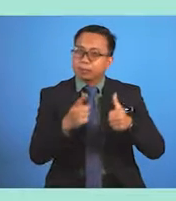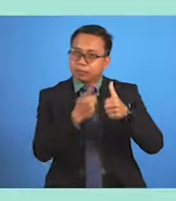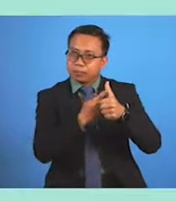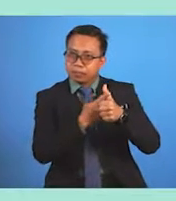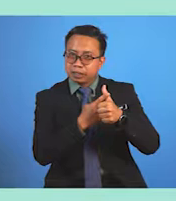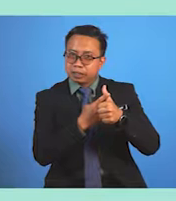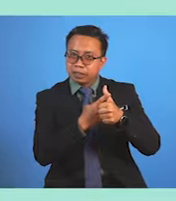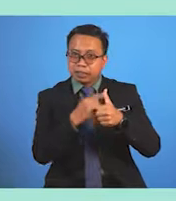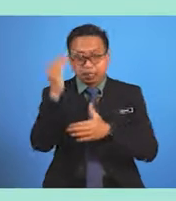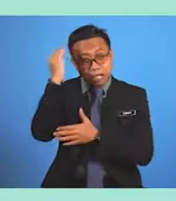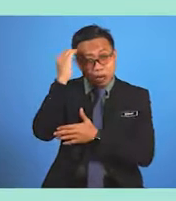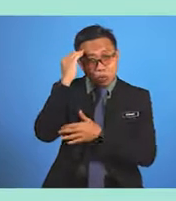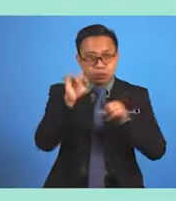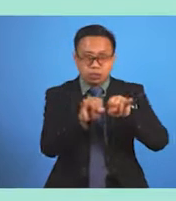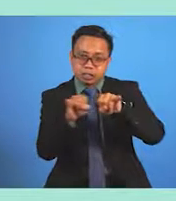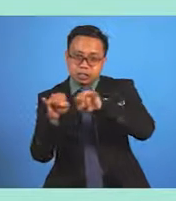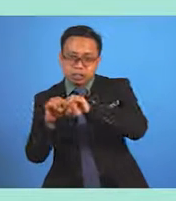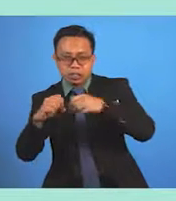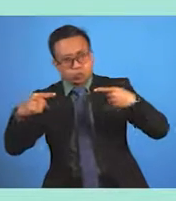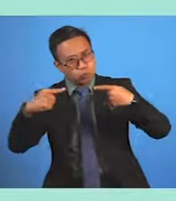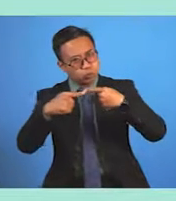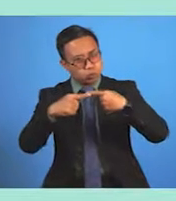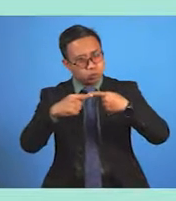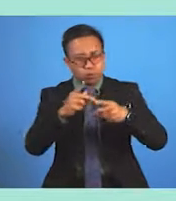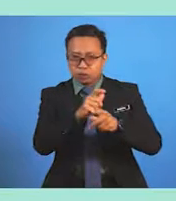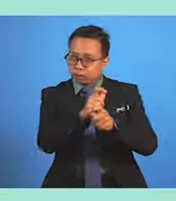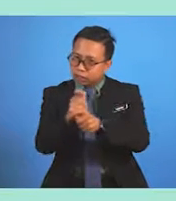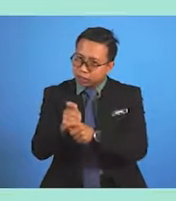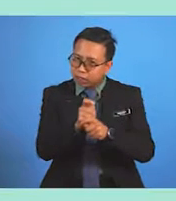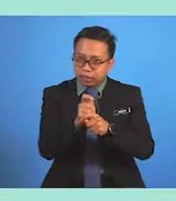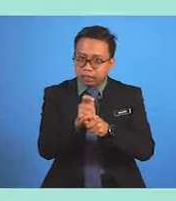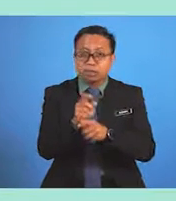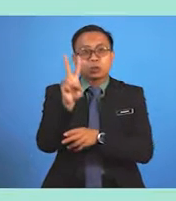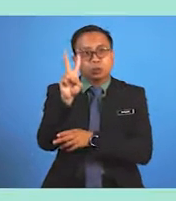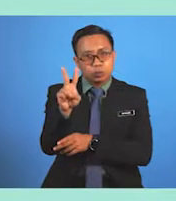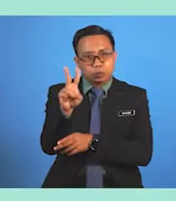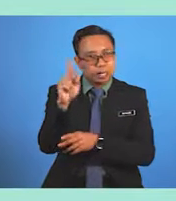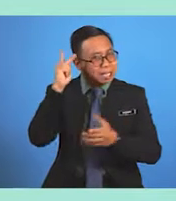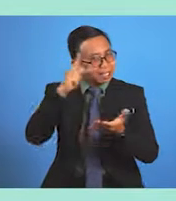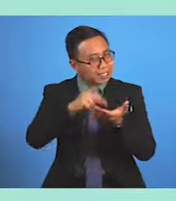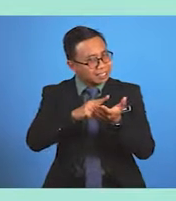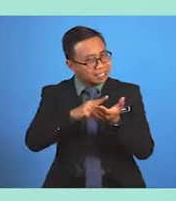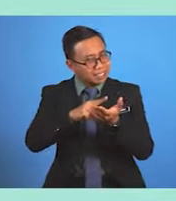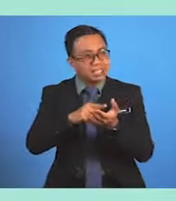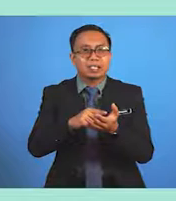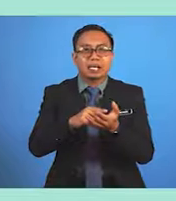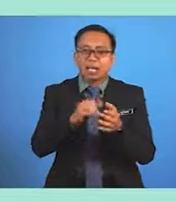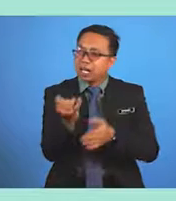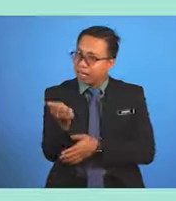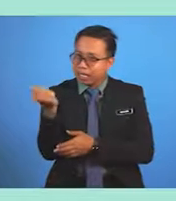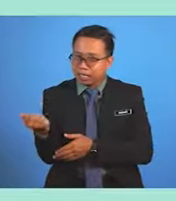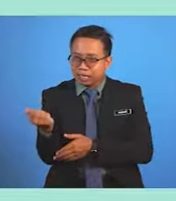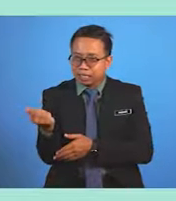Pertama, mengetahui jenis musuh tenakan. Kedua, mengenal pasti jenis